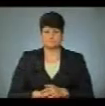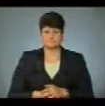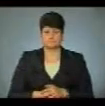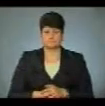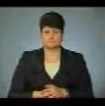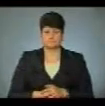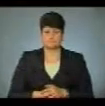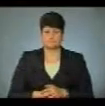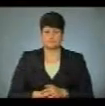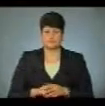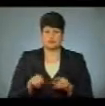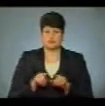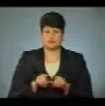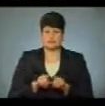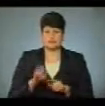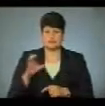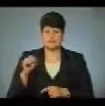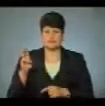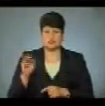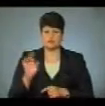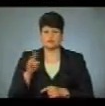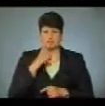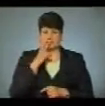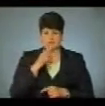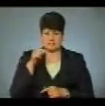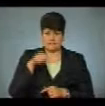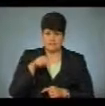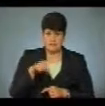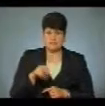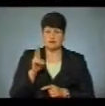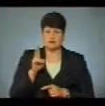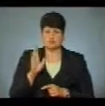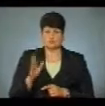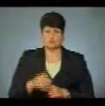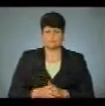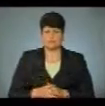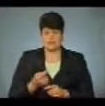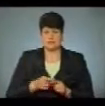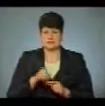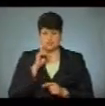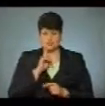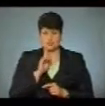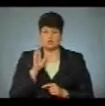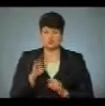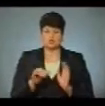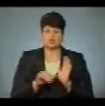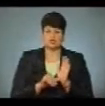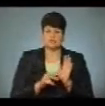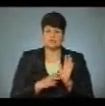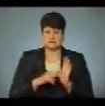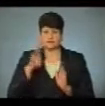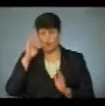І так будуть нести. Саша буде дивитися вниз, а хтось буде нести таке зручне. Буде 6-7 хлопців